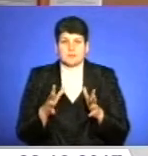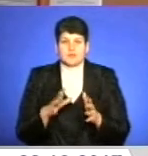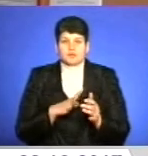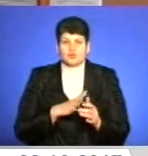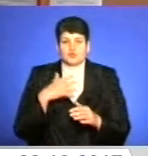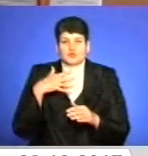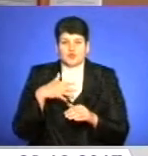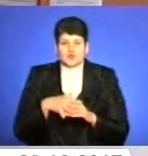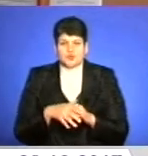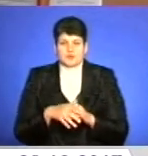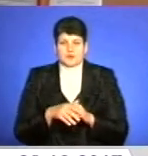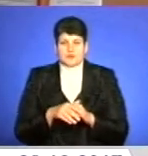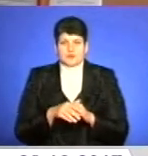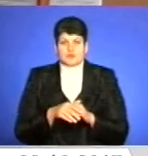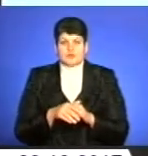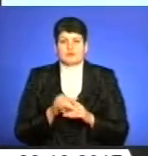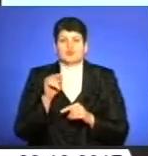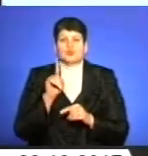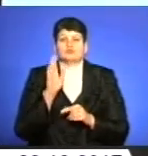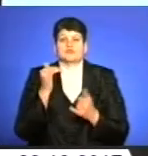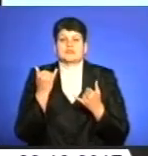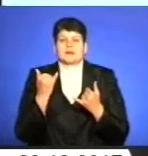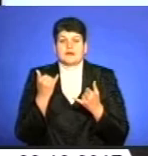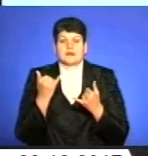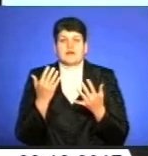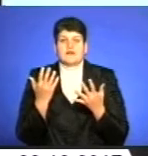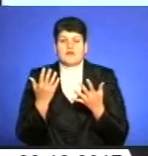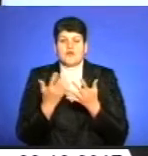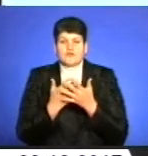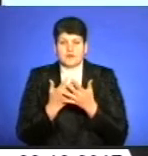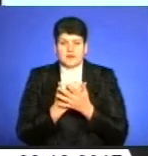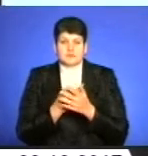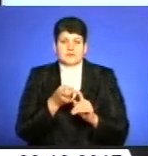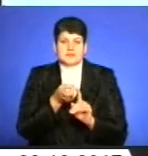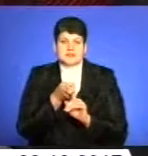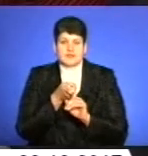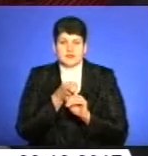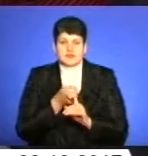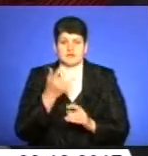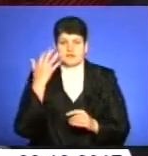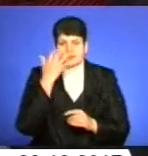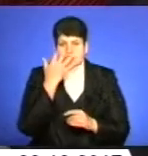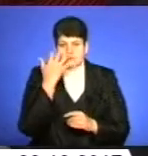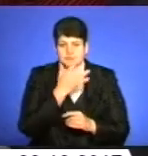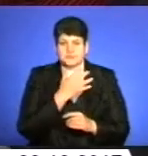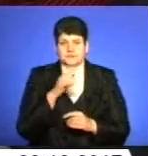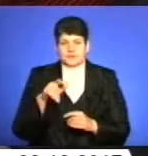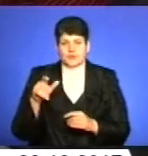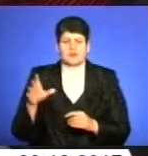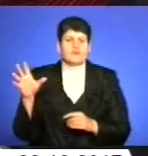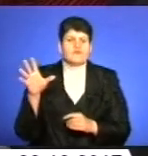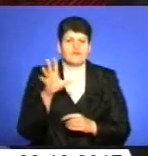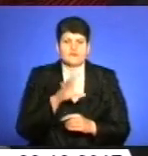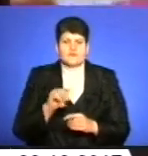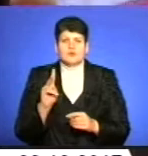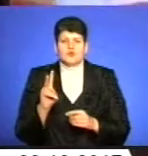зрозуміло сюжет, який зараз буде відбуватися. Фільм «Я бачу» присвячений незрячому з дитинства Миколі Пеху та усім людям, котрі сприймають